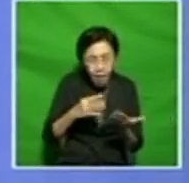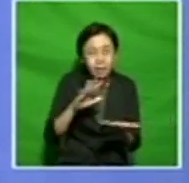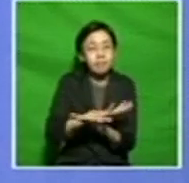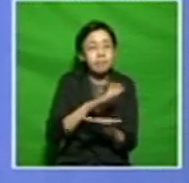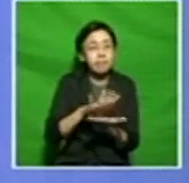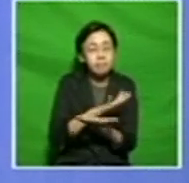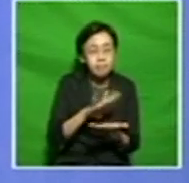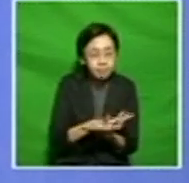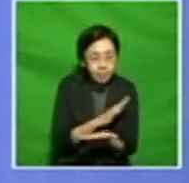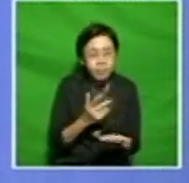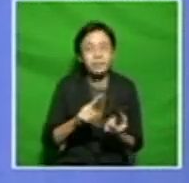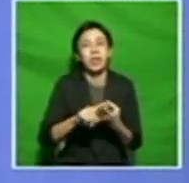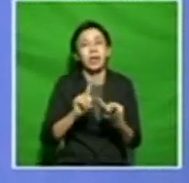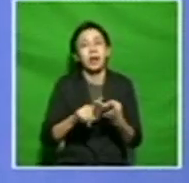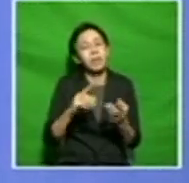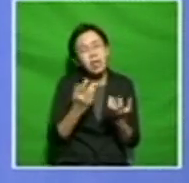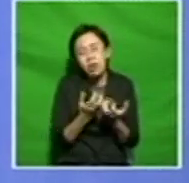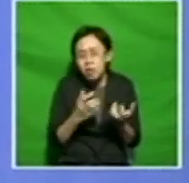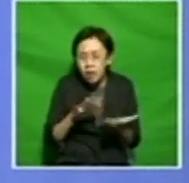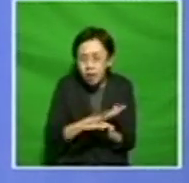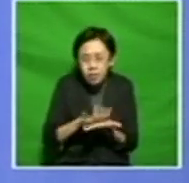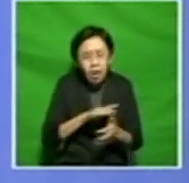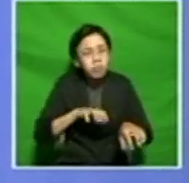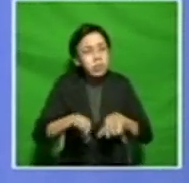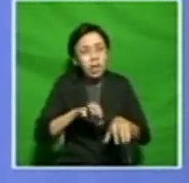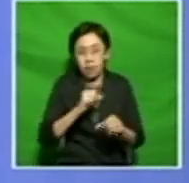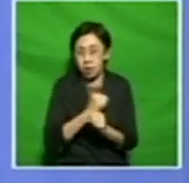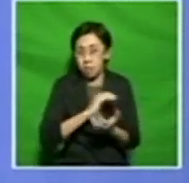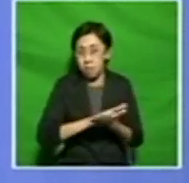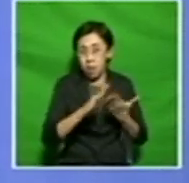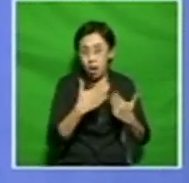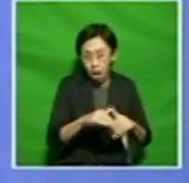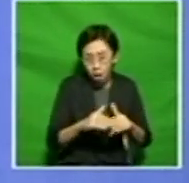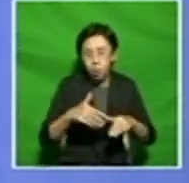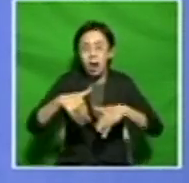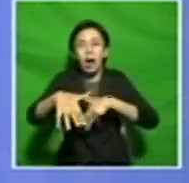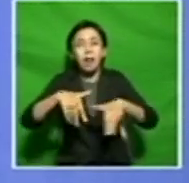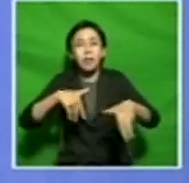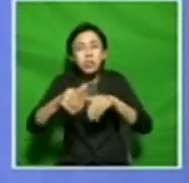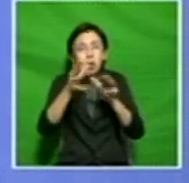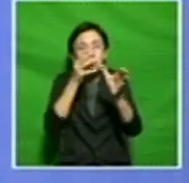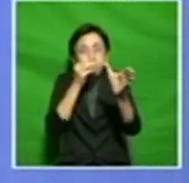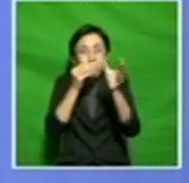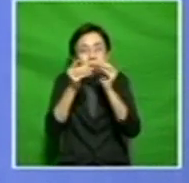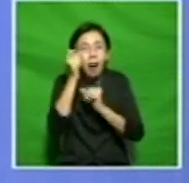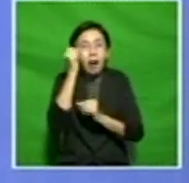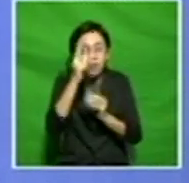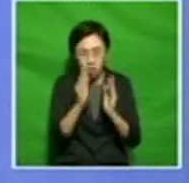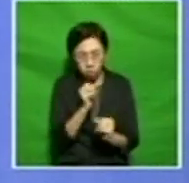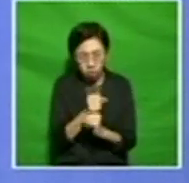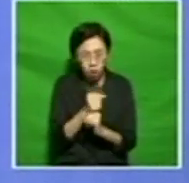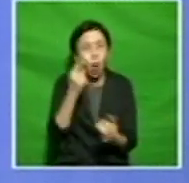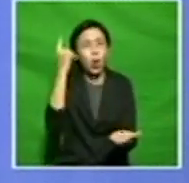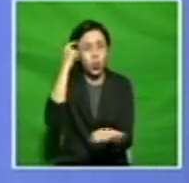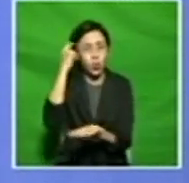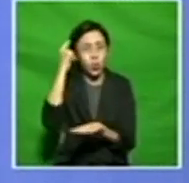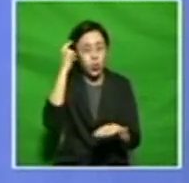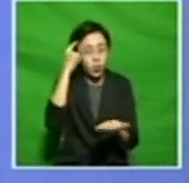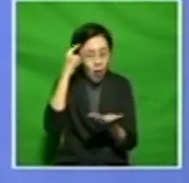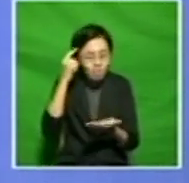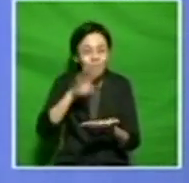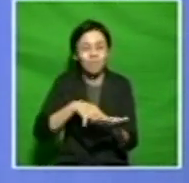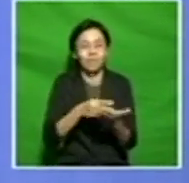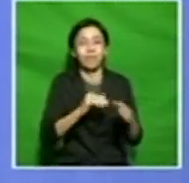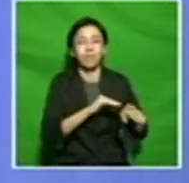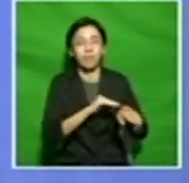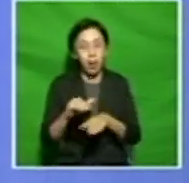ารต่างๆเอาไว้แล้วแต่ก็ต้องให้ประชาชนได้เข้าใจเจ้าหน้าที่จะต้องรับรู้เตรียมที่จะปฏิบั